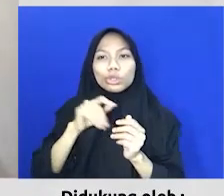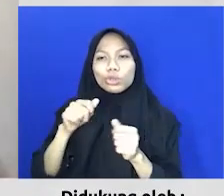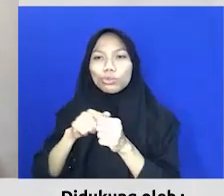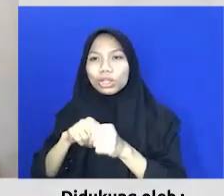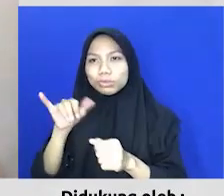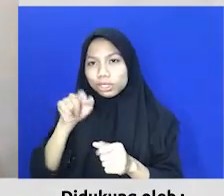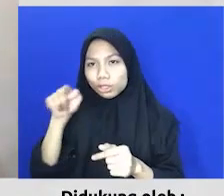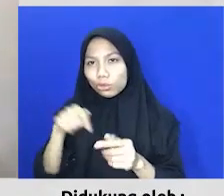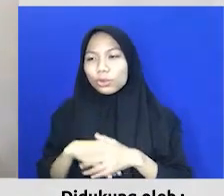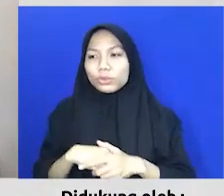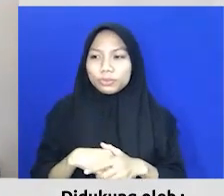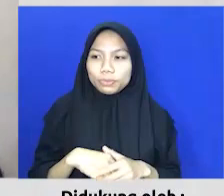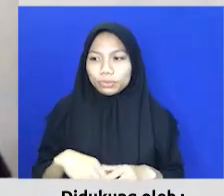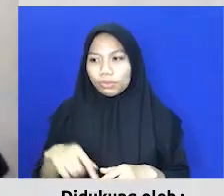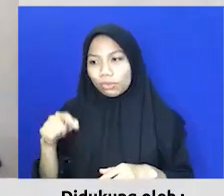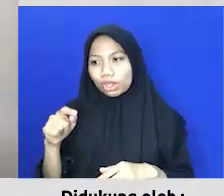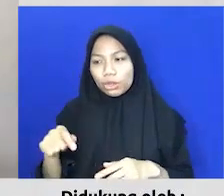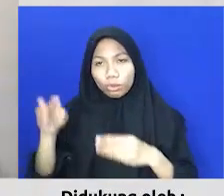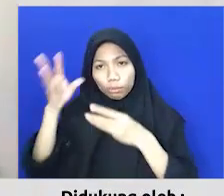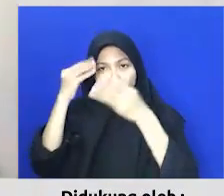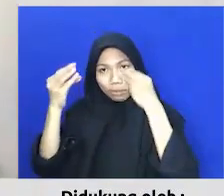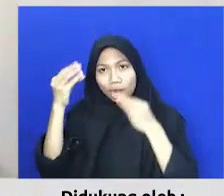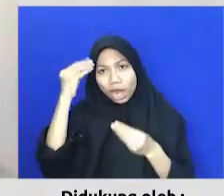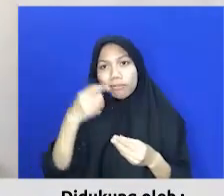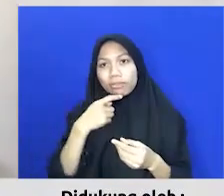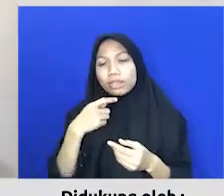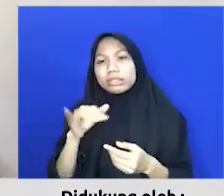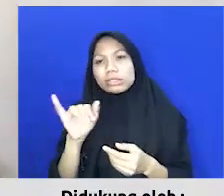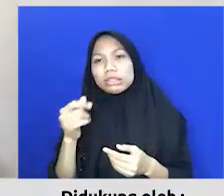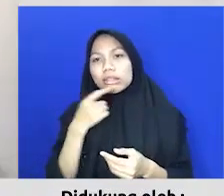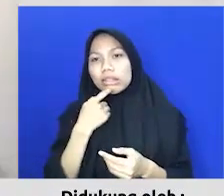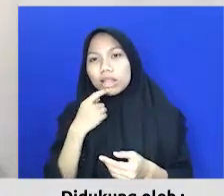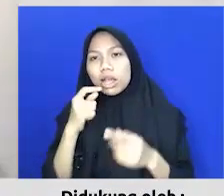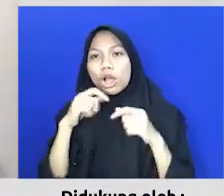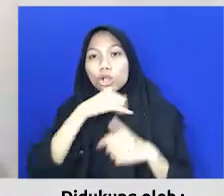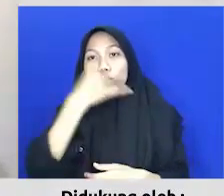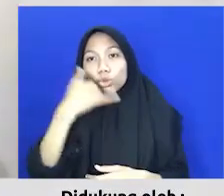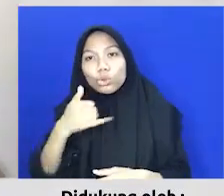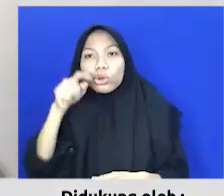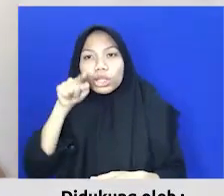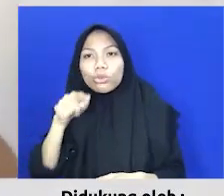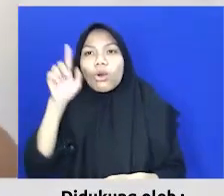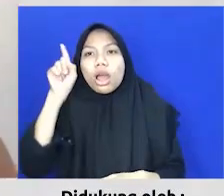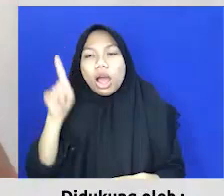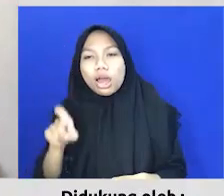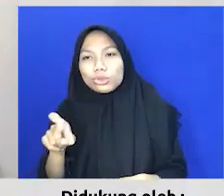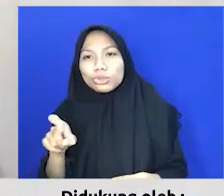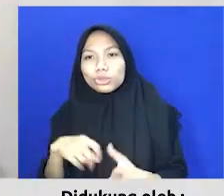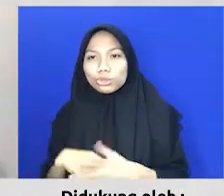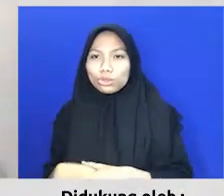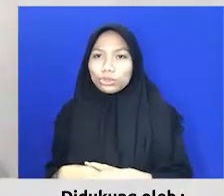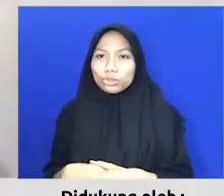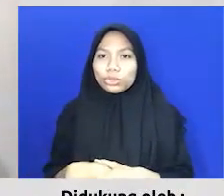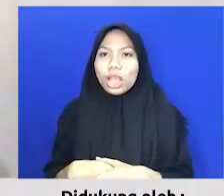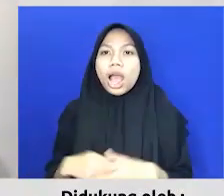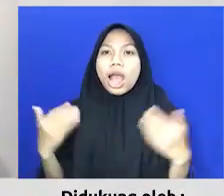awal-awal tumbuhnya film Indonesia bahkan gitu. Ya, Prima mungkin mau tambah? Ya, aku tambahin dari Aris. Setuju